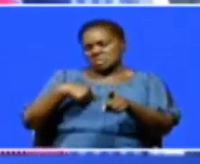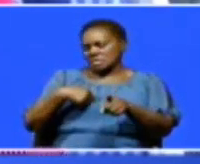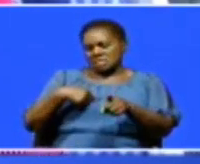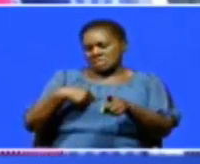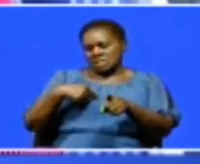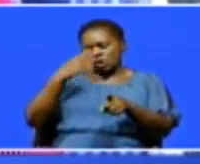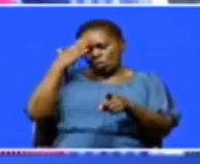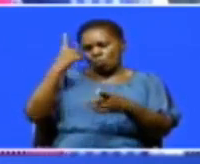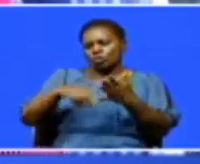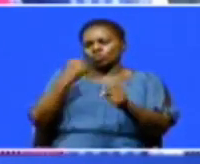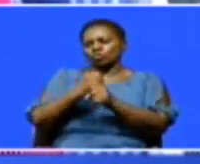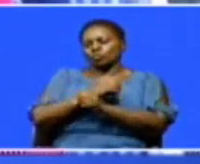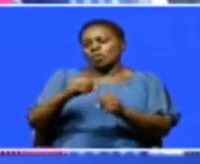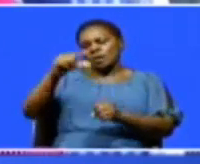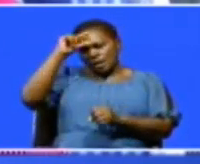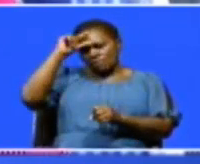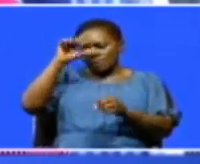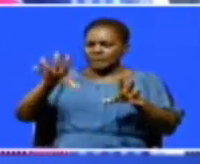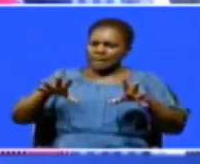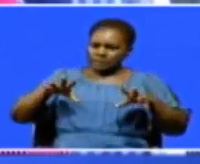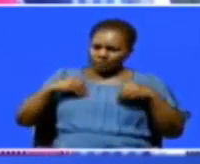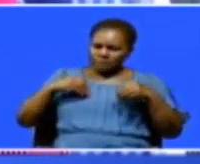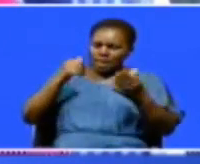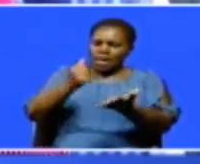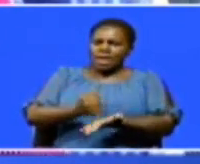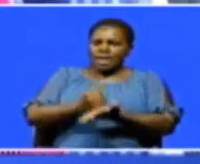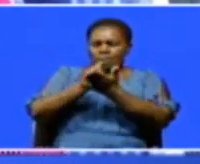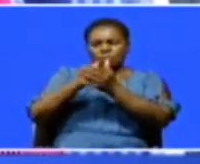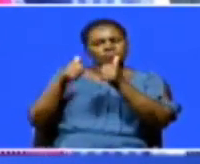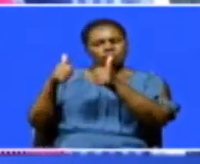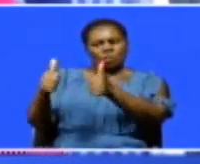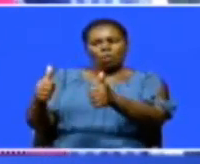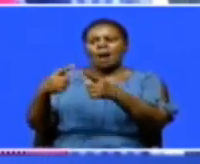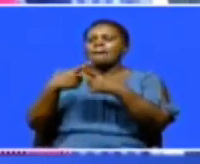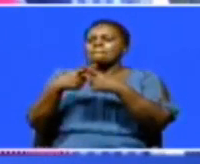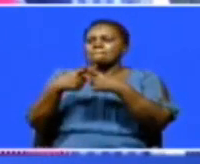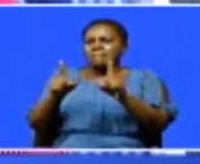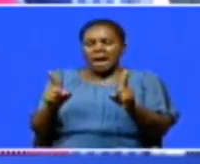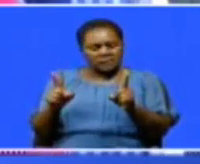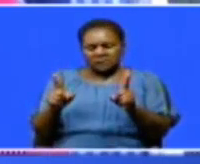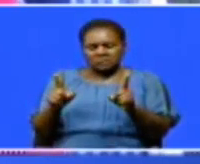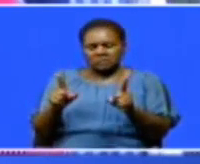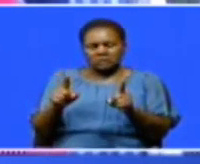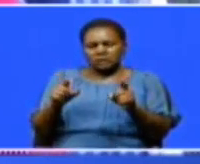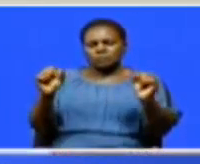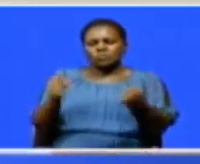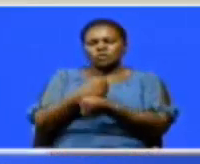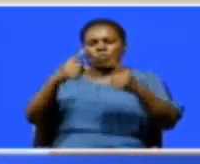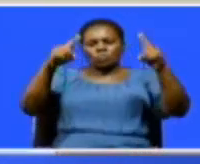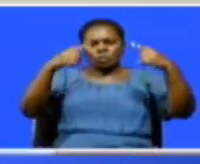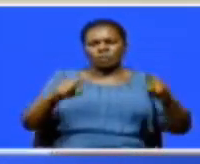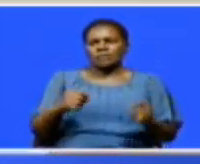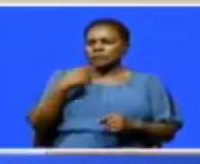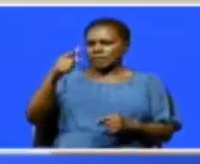aje. Kama serikali itakubali, itupe msaada, hapo ni sawa. Lakini kando na hiyo, sioni tukifaulu.